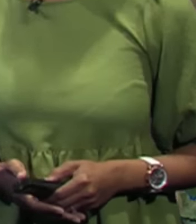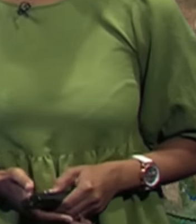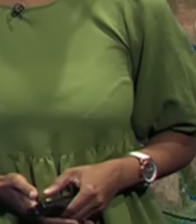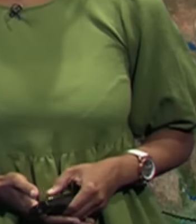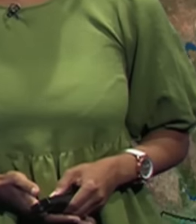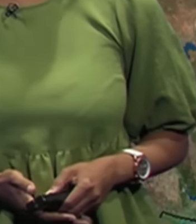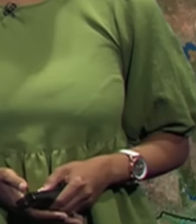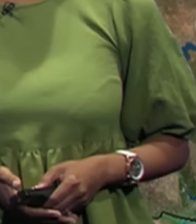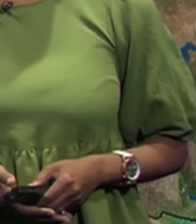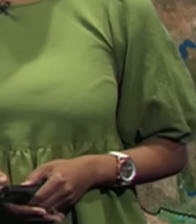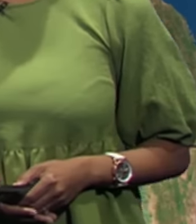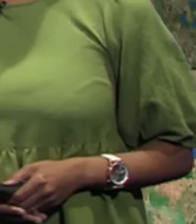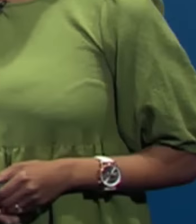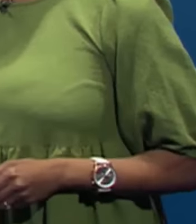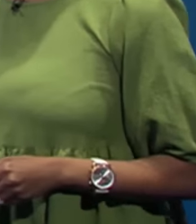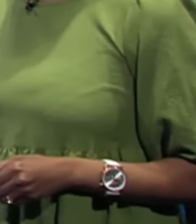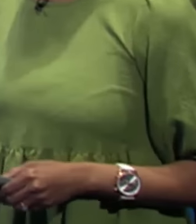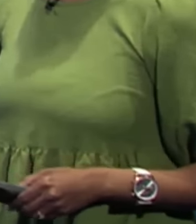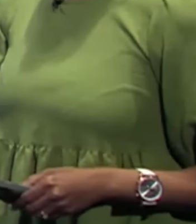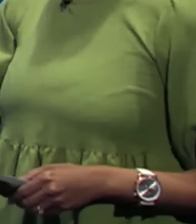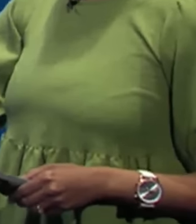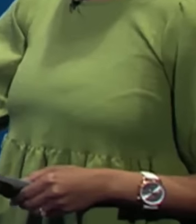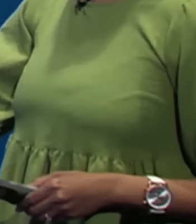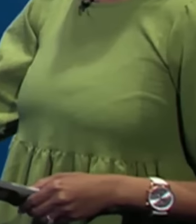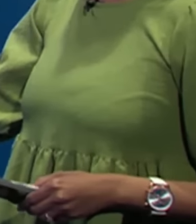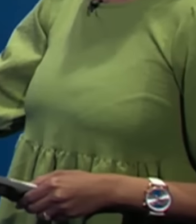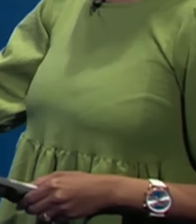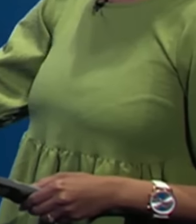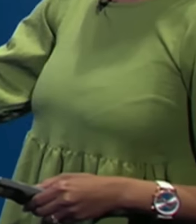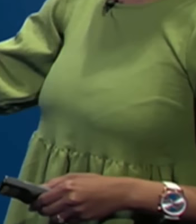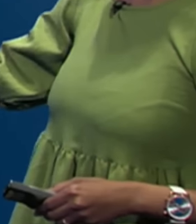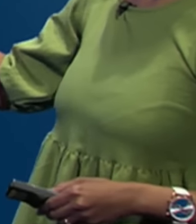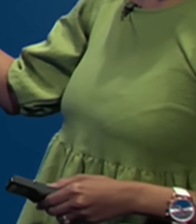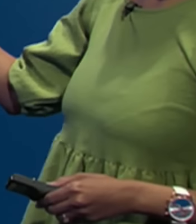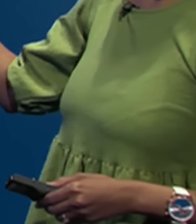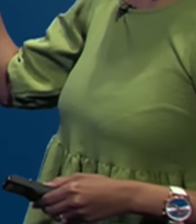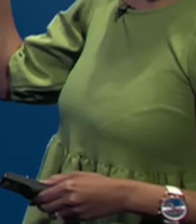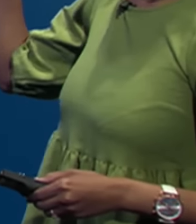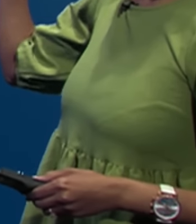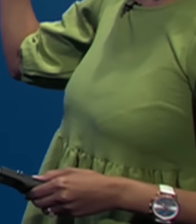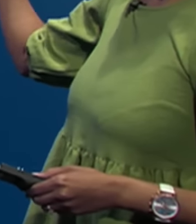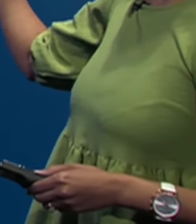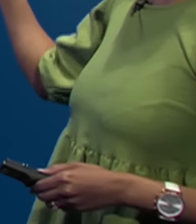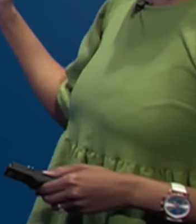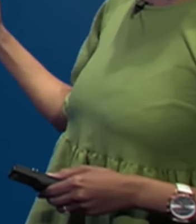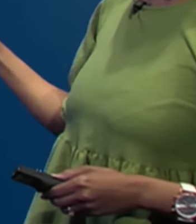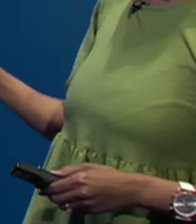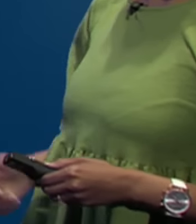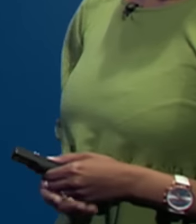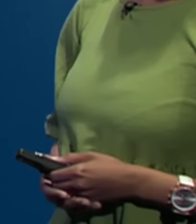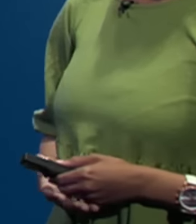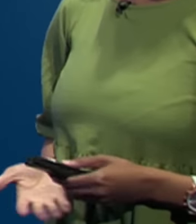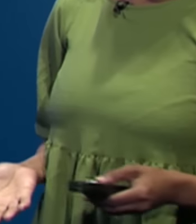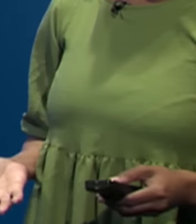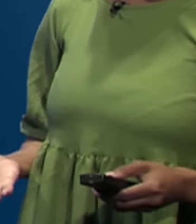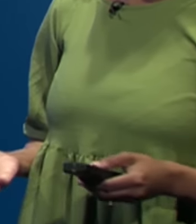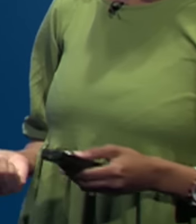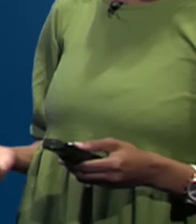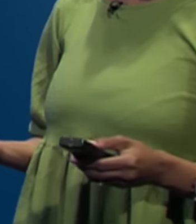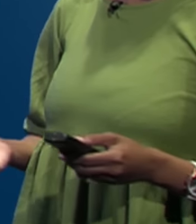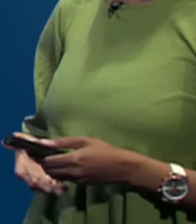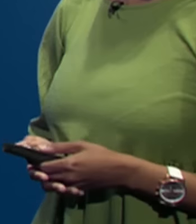di le 13 go a go di le 29 KwaZulu-Natal le teng mo profenseng go tla nna le pula re lebella Ulundi le Richards Bay tla nna le